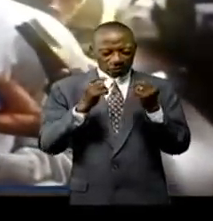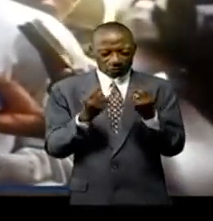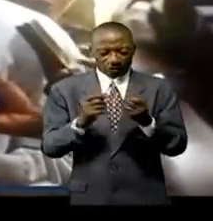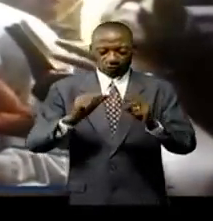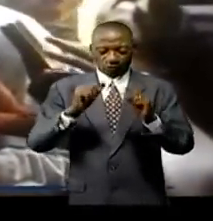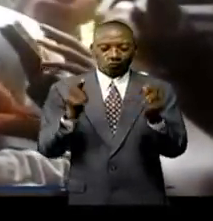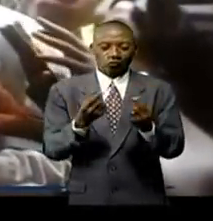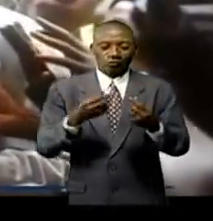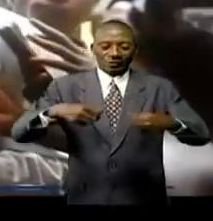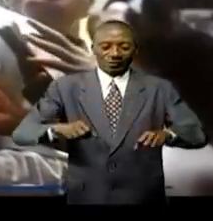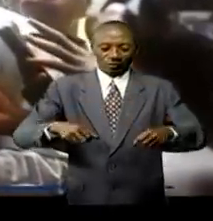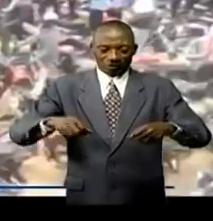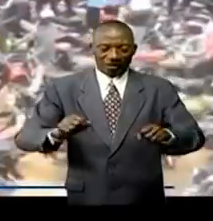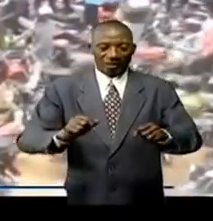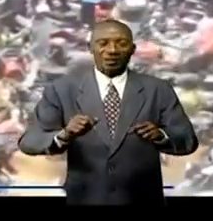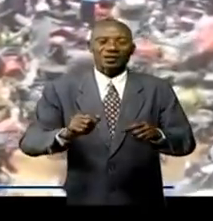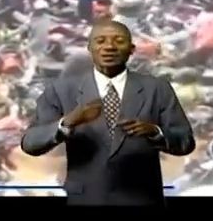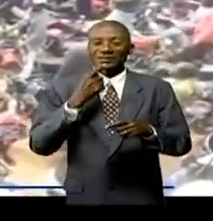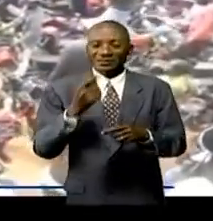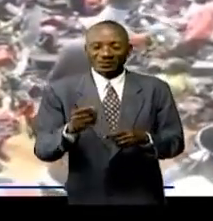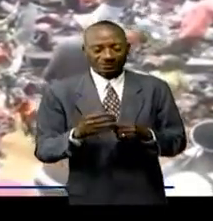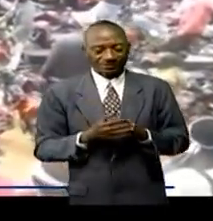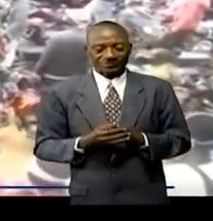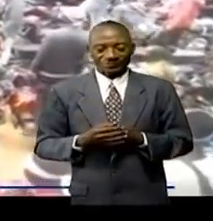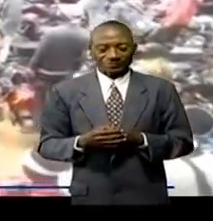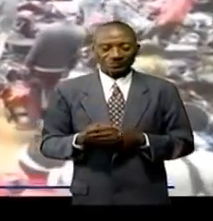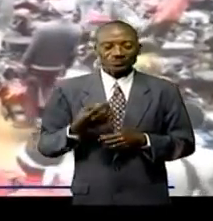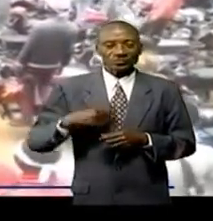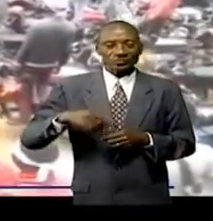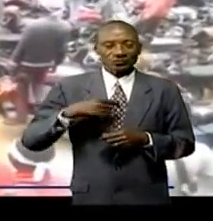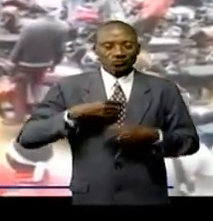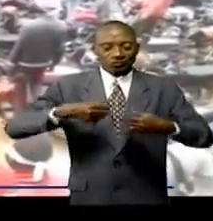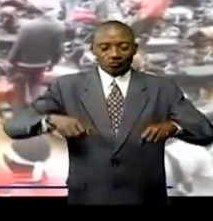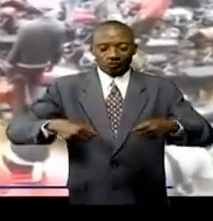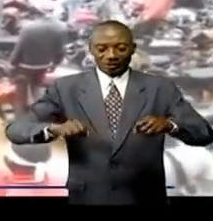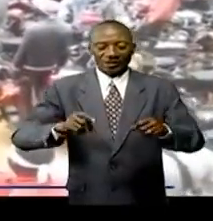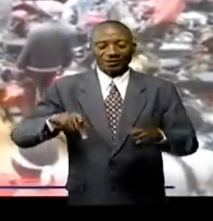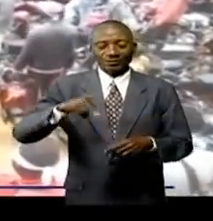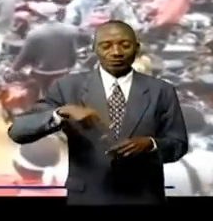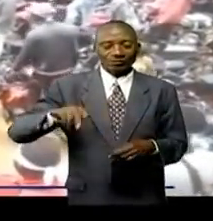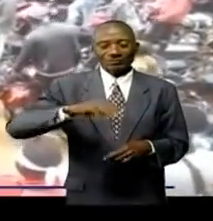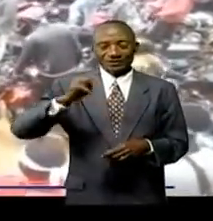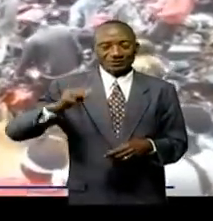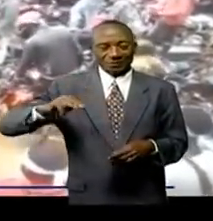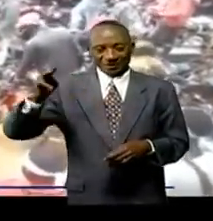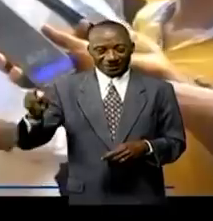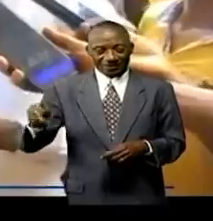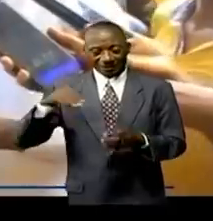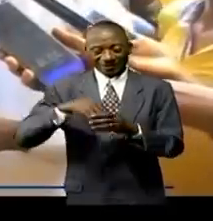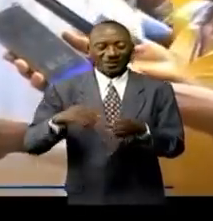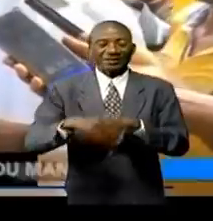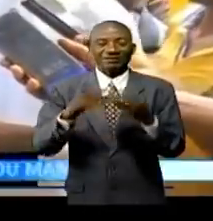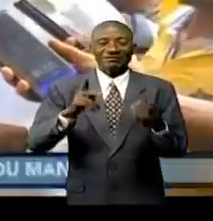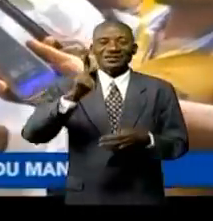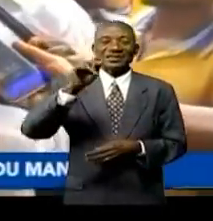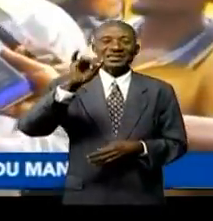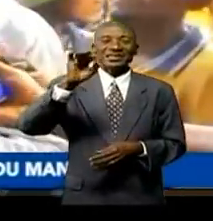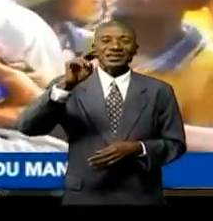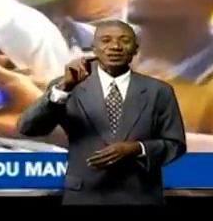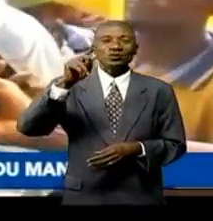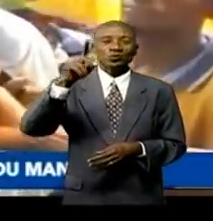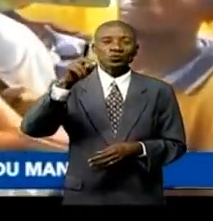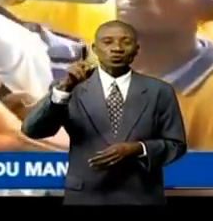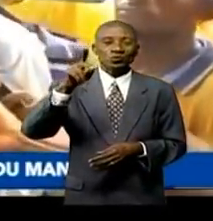lu leur mémorandum. Nous, motards de la province de Maniema, vivant à Kindu, dénonçons avec